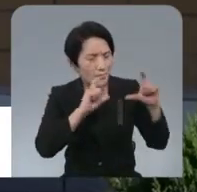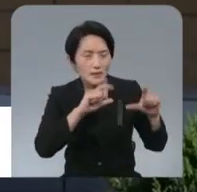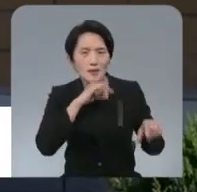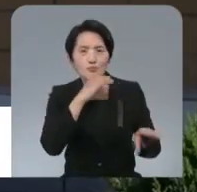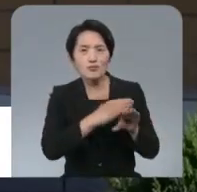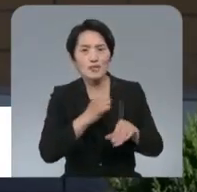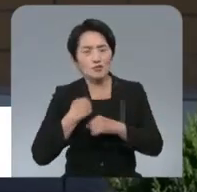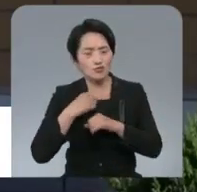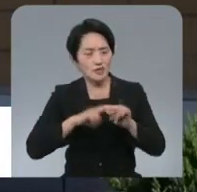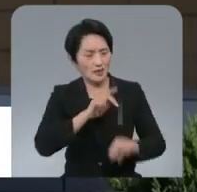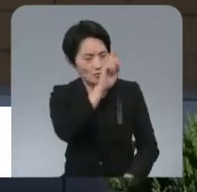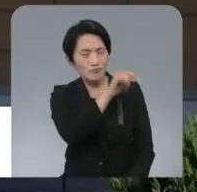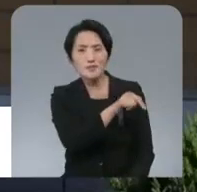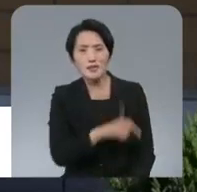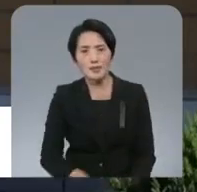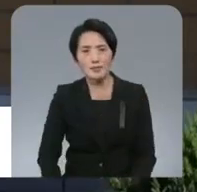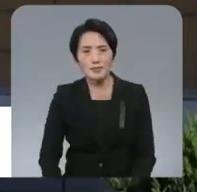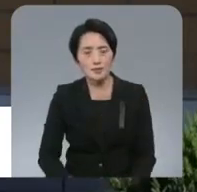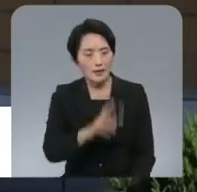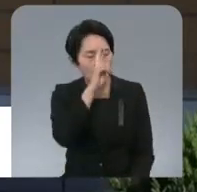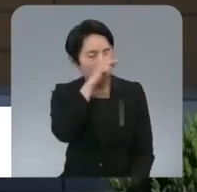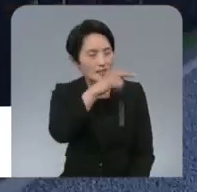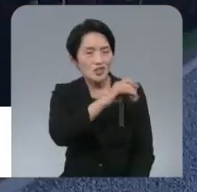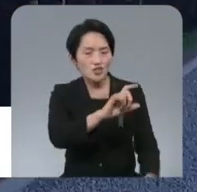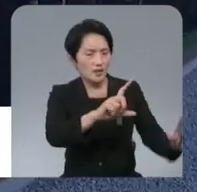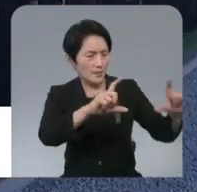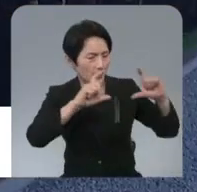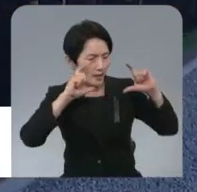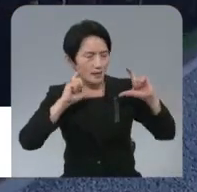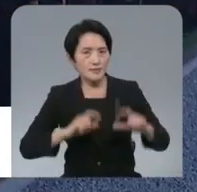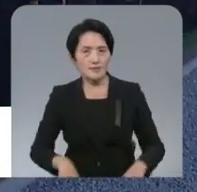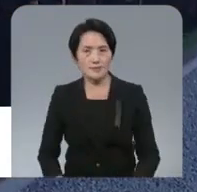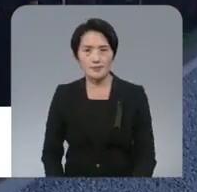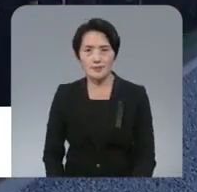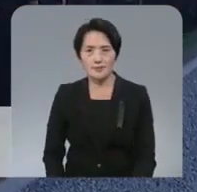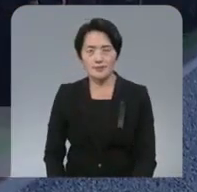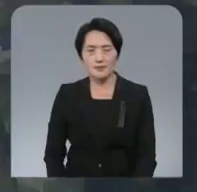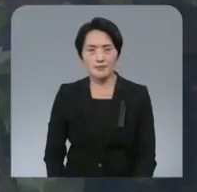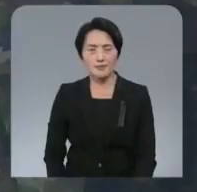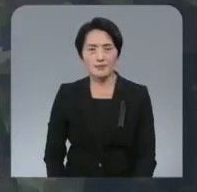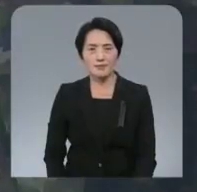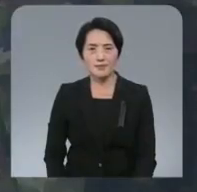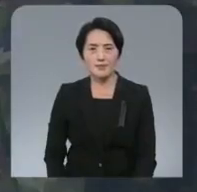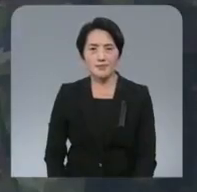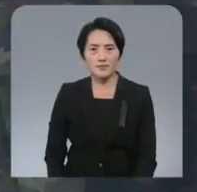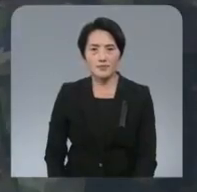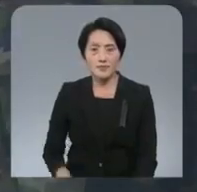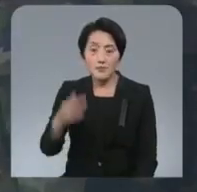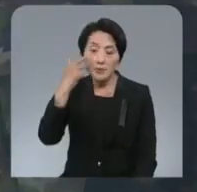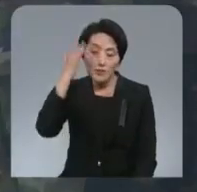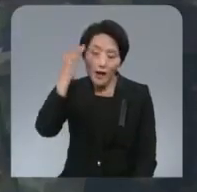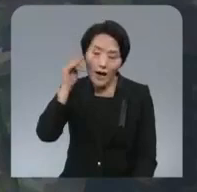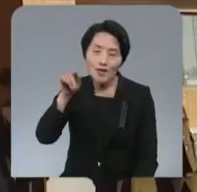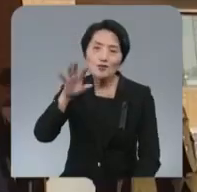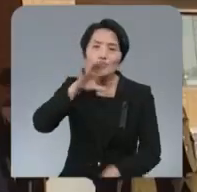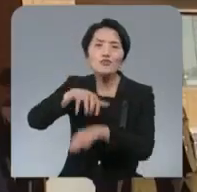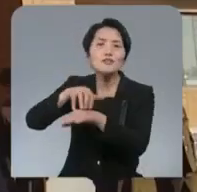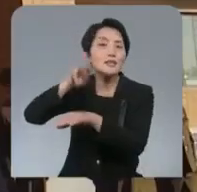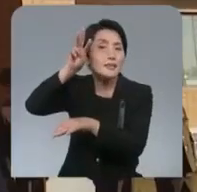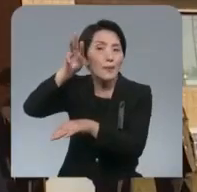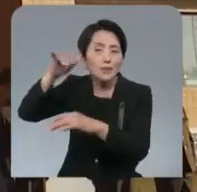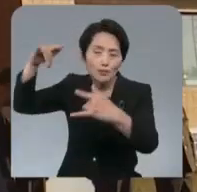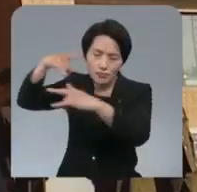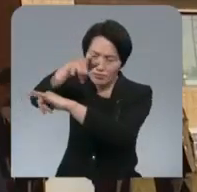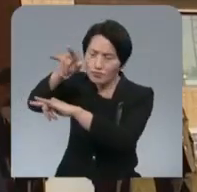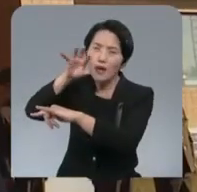价。北韩方面还提及使用核武的可能性。韩美联合空中演习警戒风暴开始举行后，北韩暗